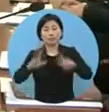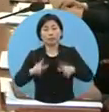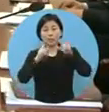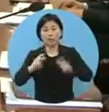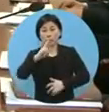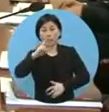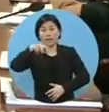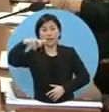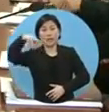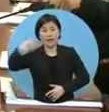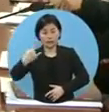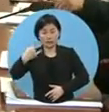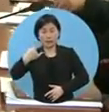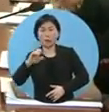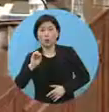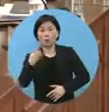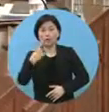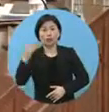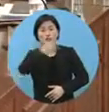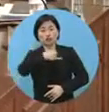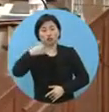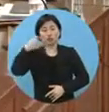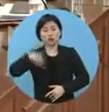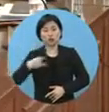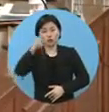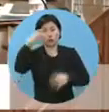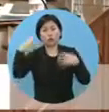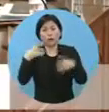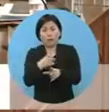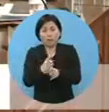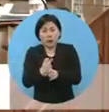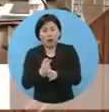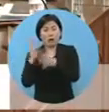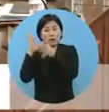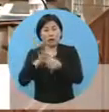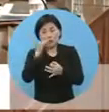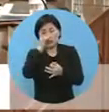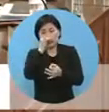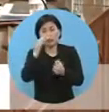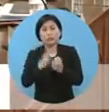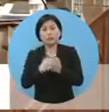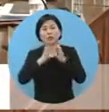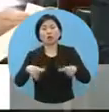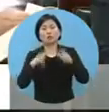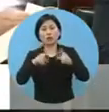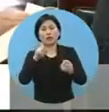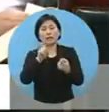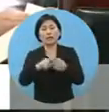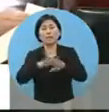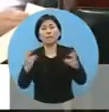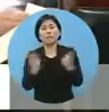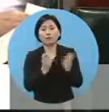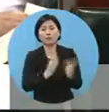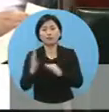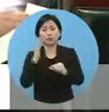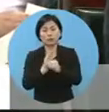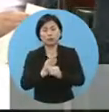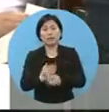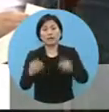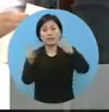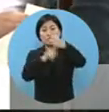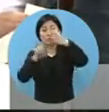한반도 사드 배치 결정에 대한 중국 정부의 보복 조치가 이어지고 있는 가운데 전라남도가 대책 마련에 나섰습니다. 도는